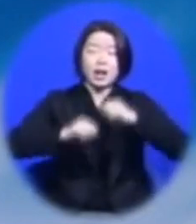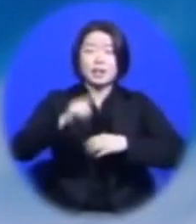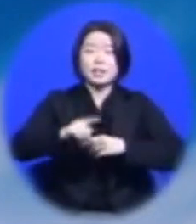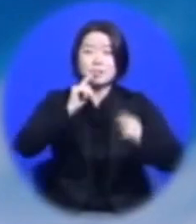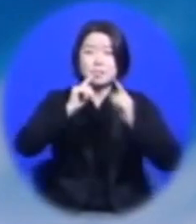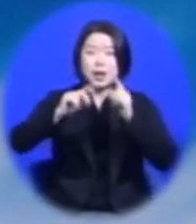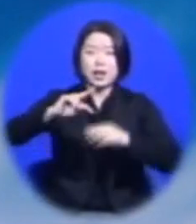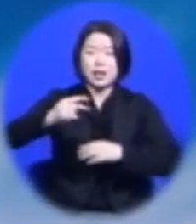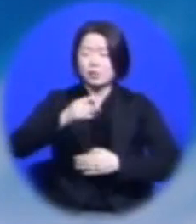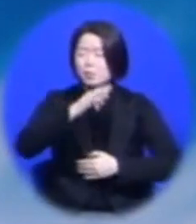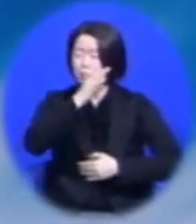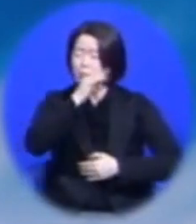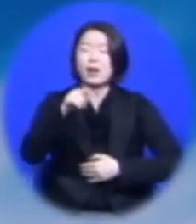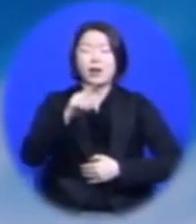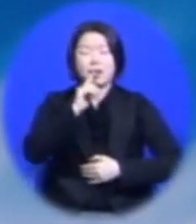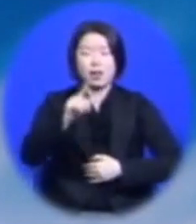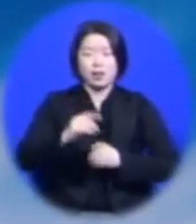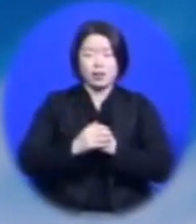부끄러운 것들이라.